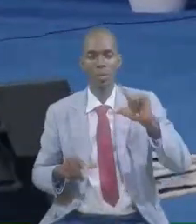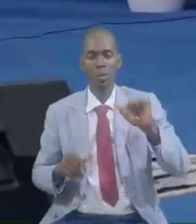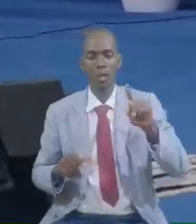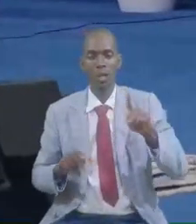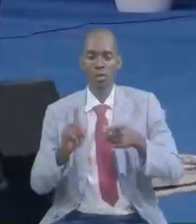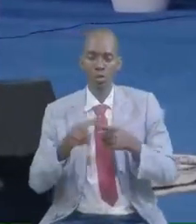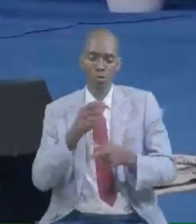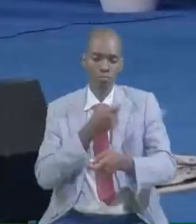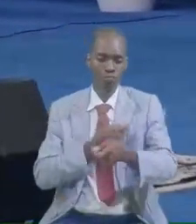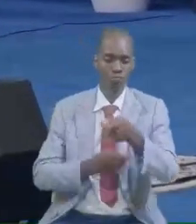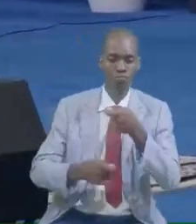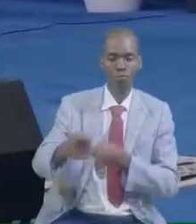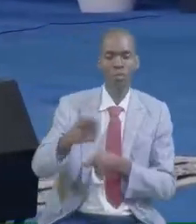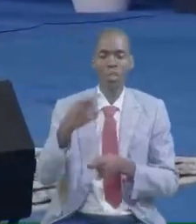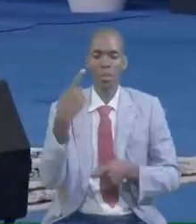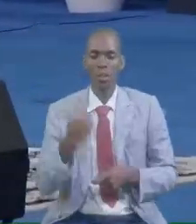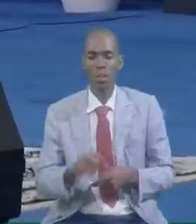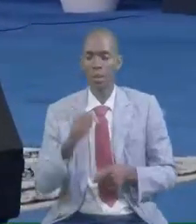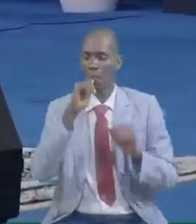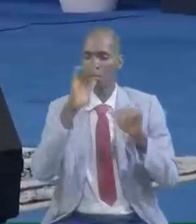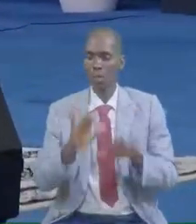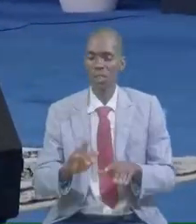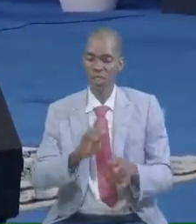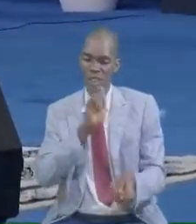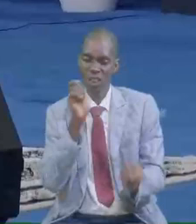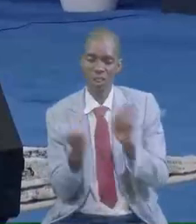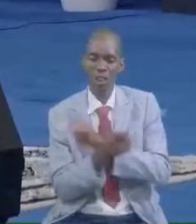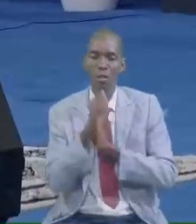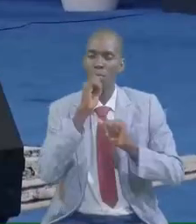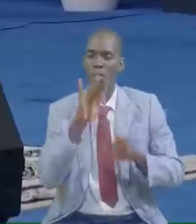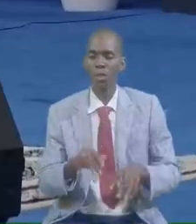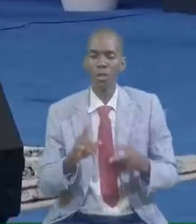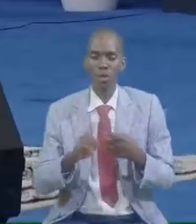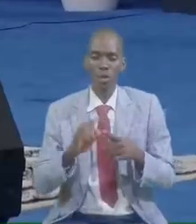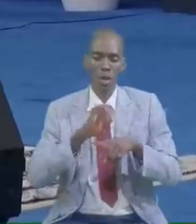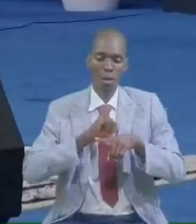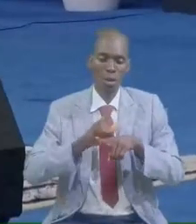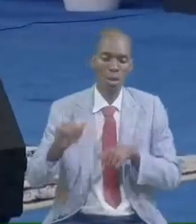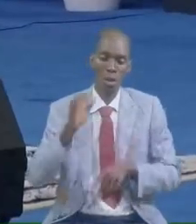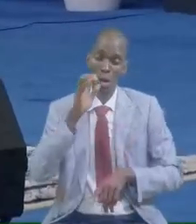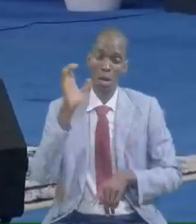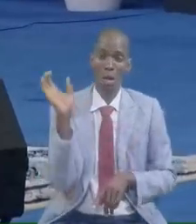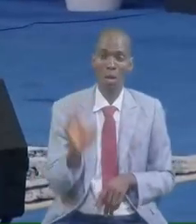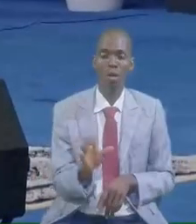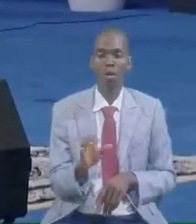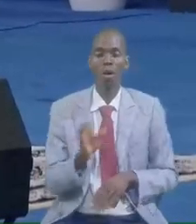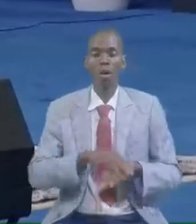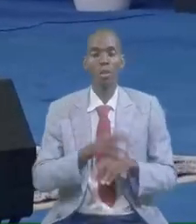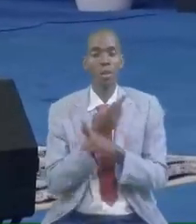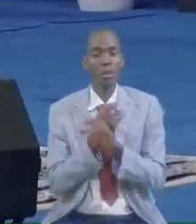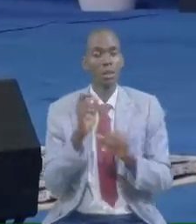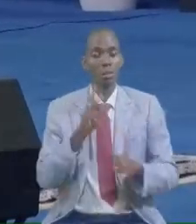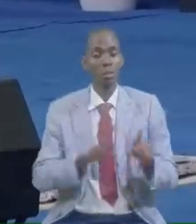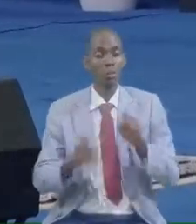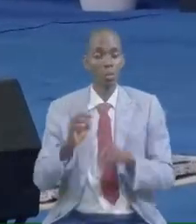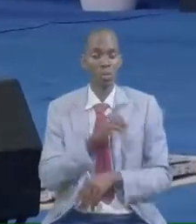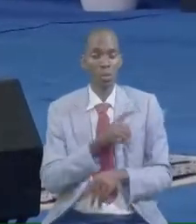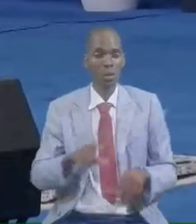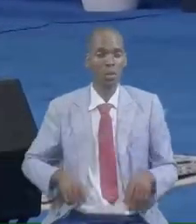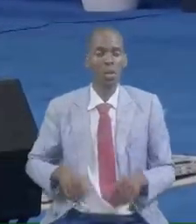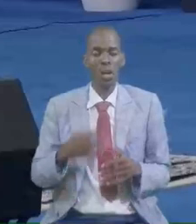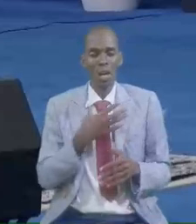cette bénédiction et apporte une malédiction sur les rachetés de l'Éternel. Et il a dit, je viens